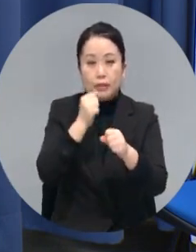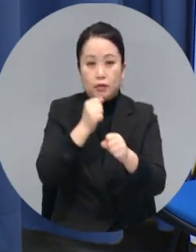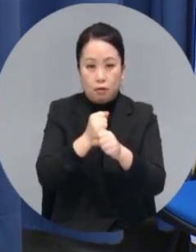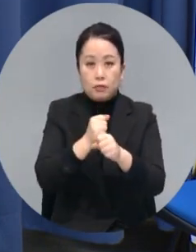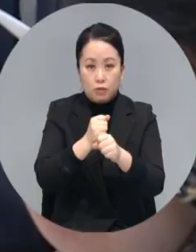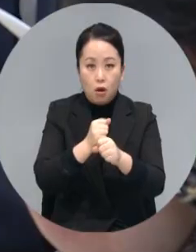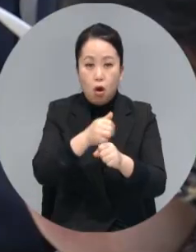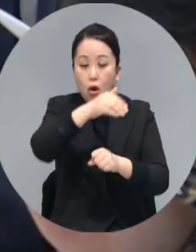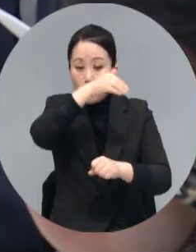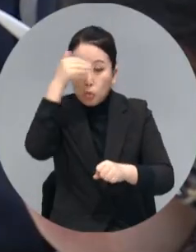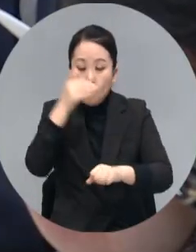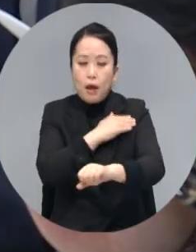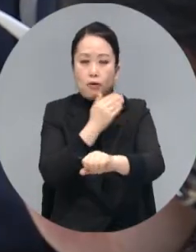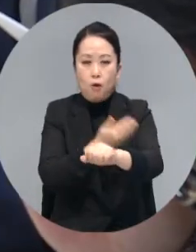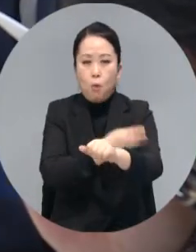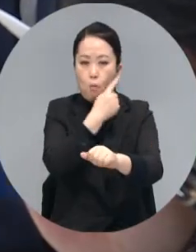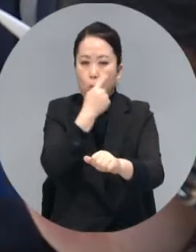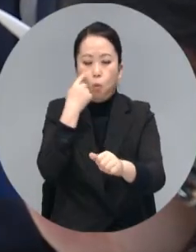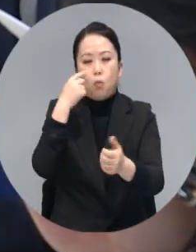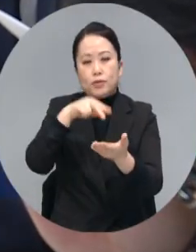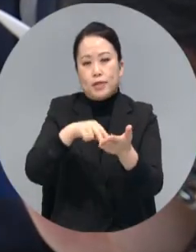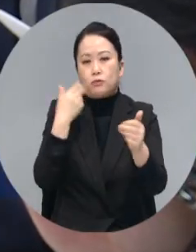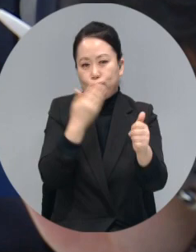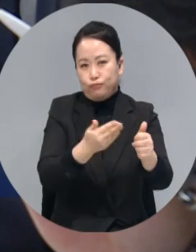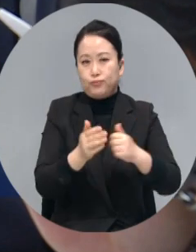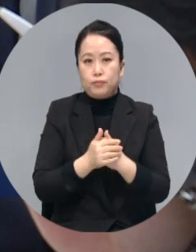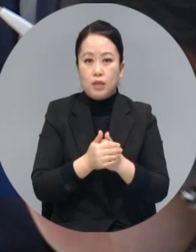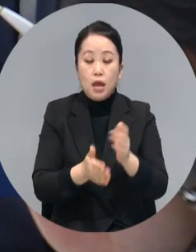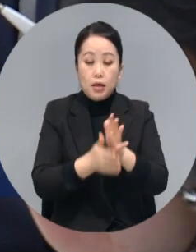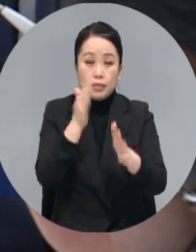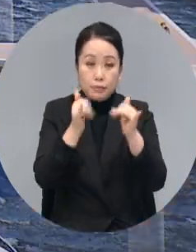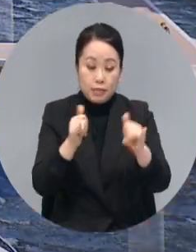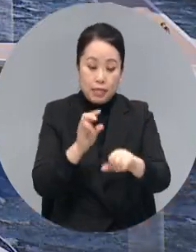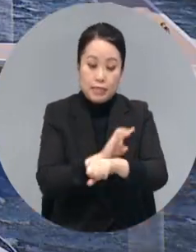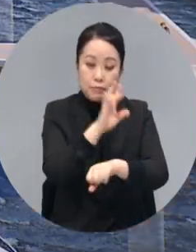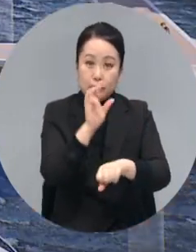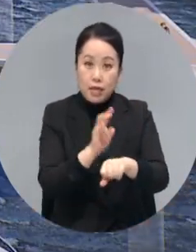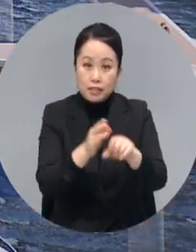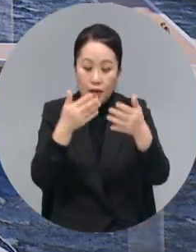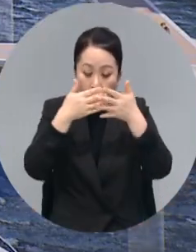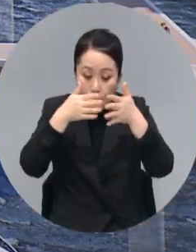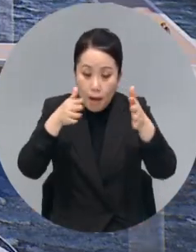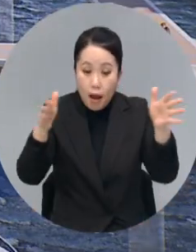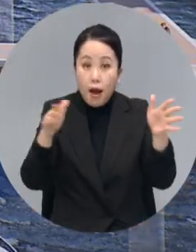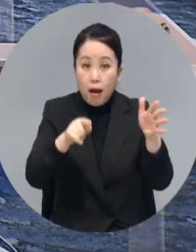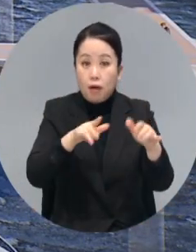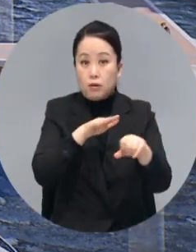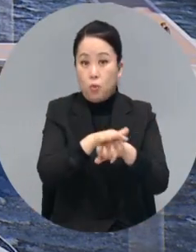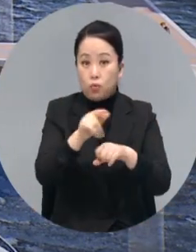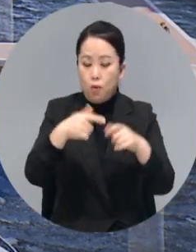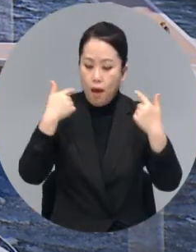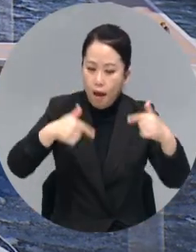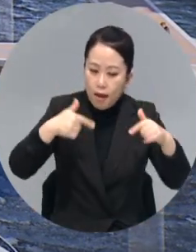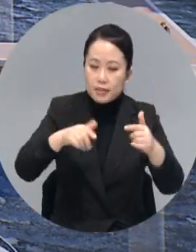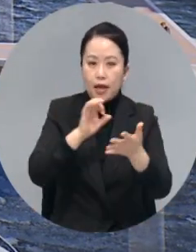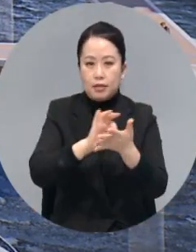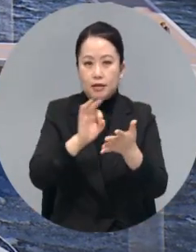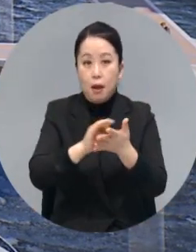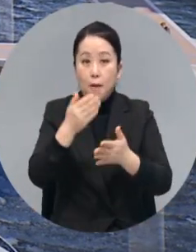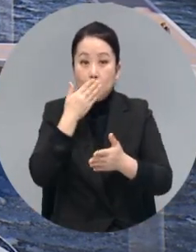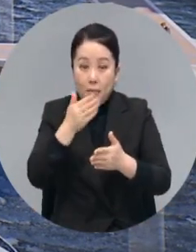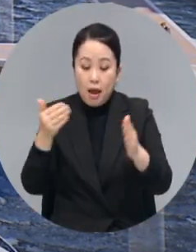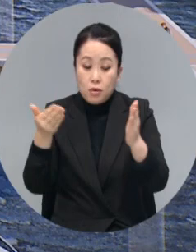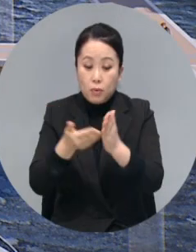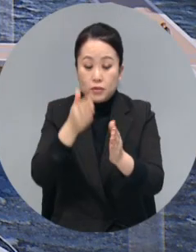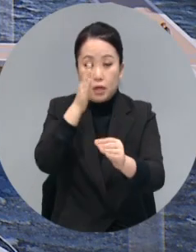했습니다. 시민들이 24시간 개방형으로 언제든지 이용할 수 있는 교류장